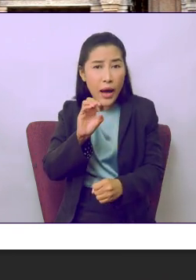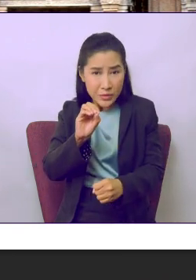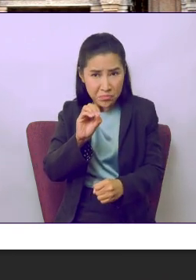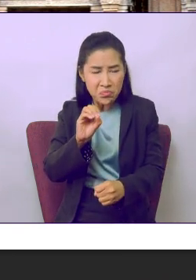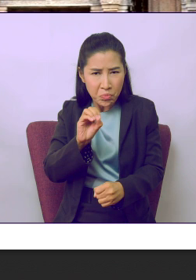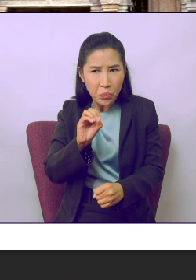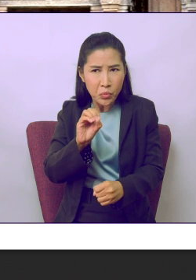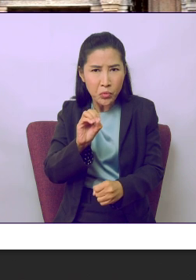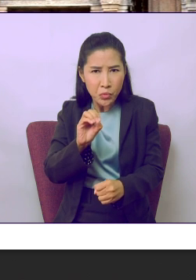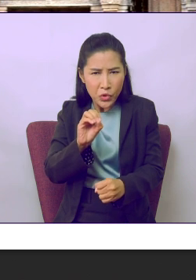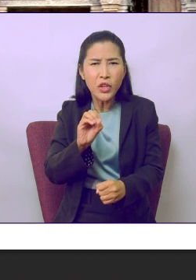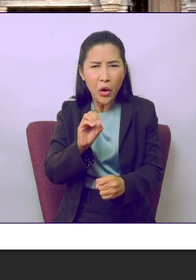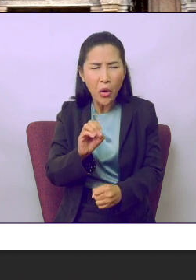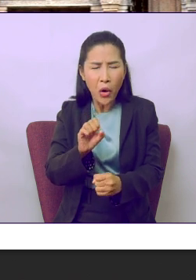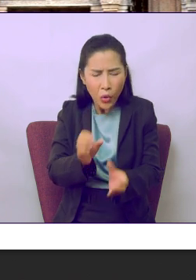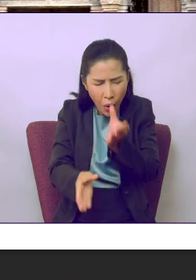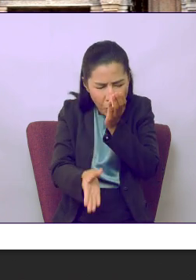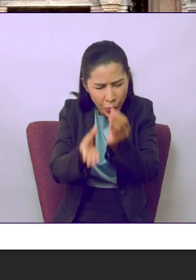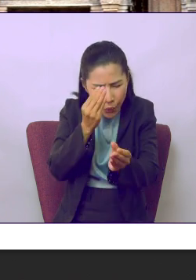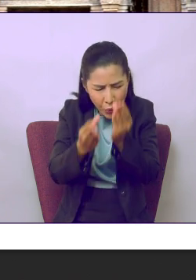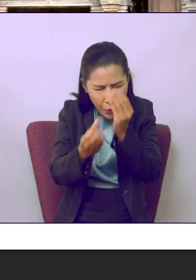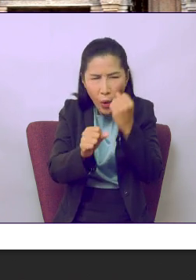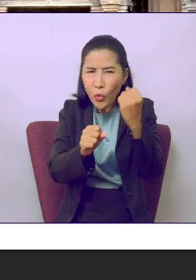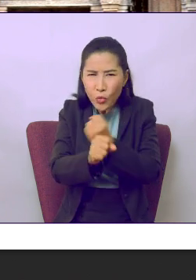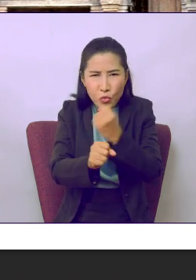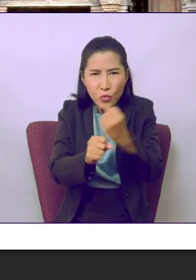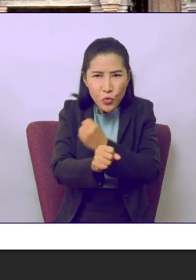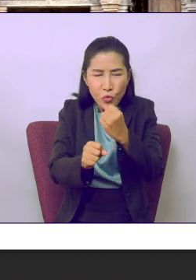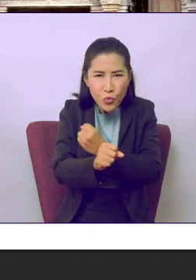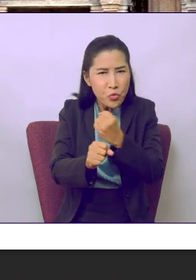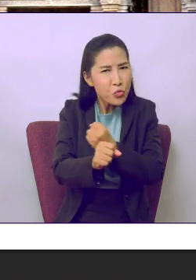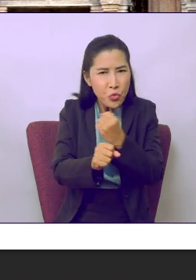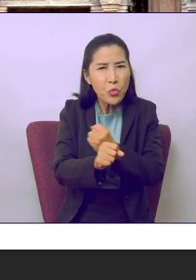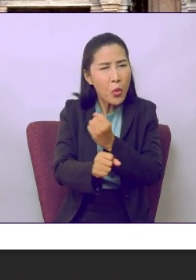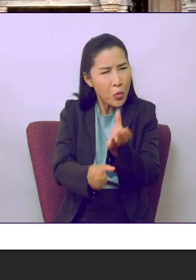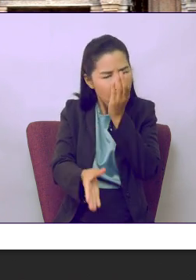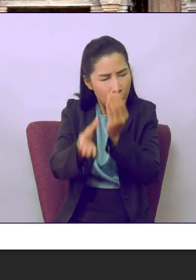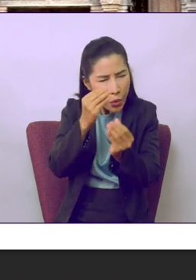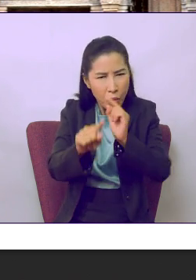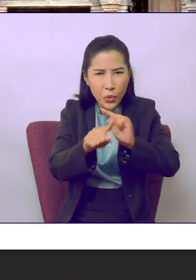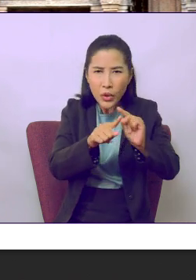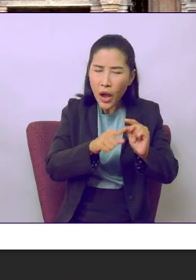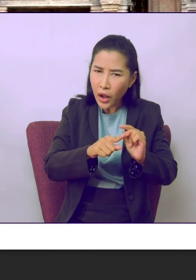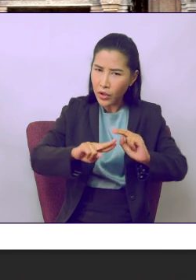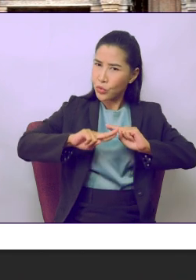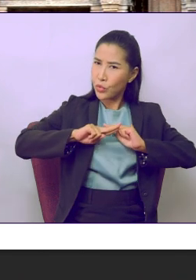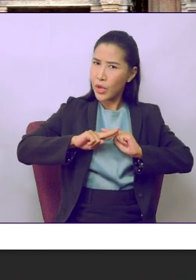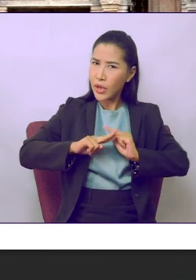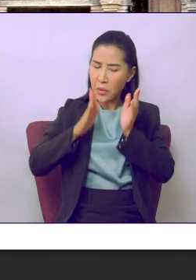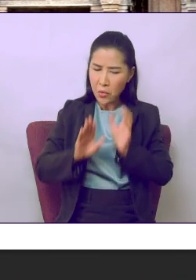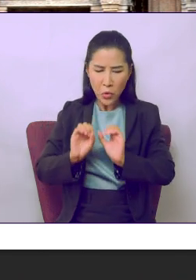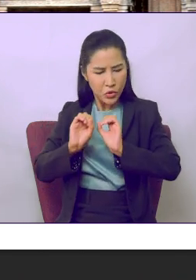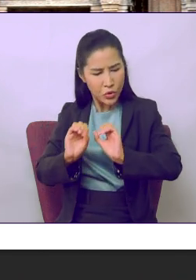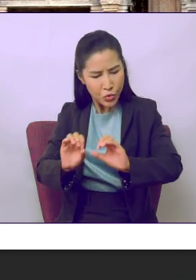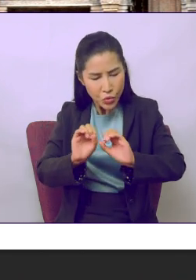ว่ายังยังจะต้องอยู่จะต้องต้องเรียนรู้เพราะว่ามีปรากฏการณ์ต่างๆเนี่ยเกิดขึ้นมาให้เราเรียนรู้มากมายทั้งตัวเองกับทั้งลูกศิษย์เราด้วยนะ